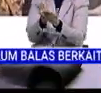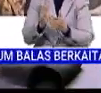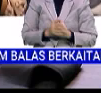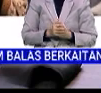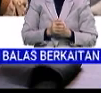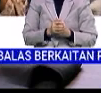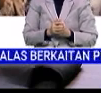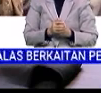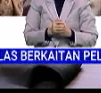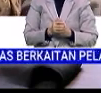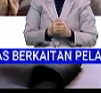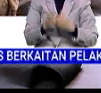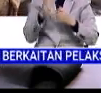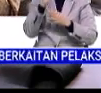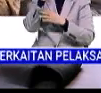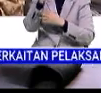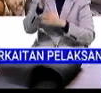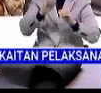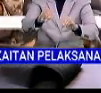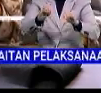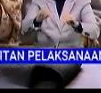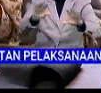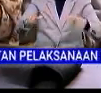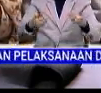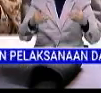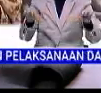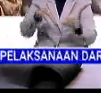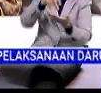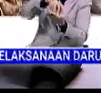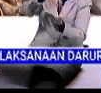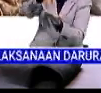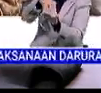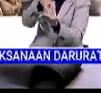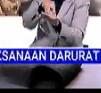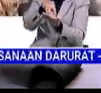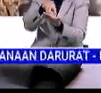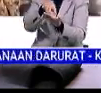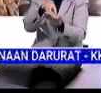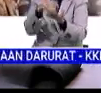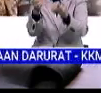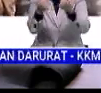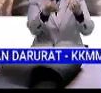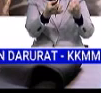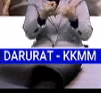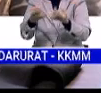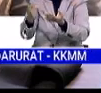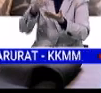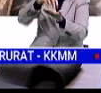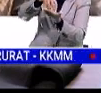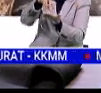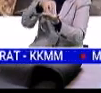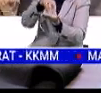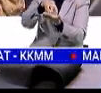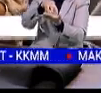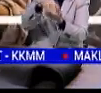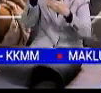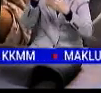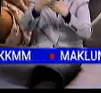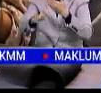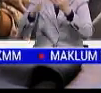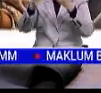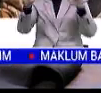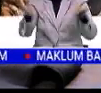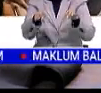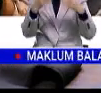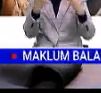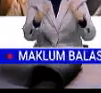Little Chef. Dan dia akan ajar macam mana nak buat kek, decorate kek. And then yang paling bestnya, dah lepas buat kek ni, boleh bawa